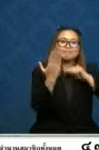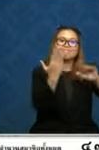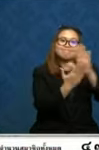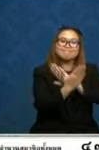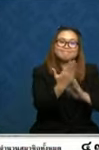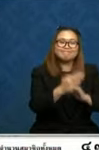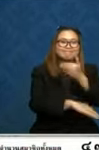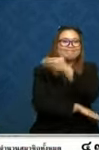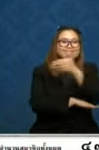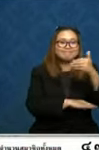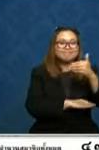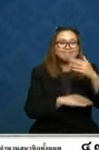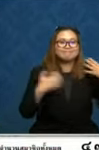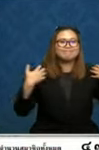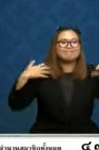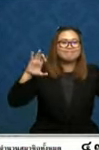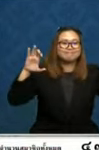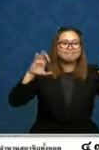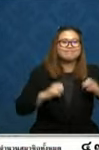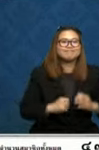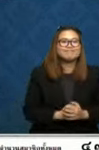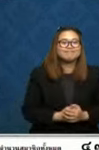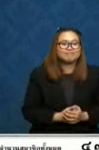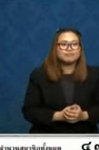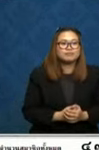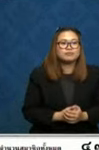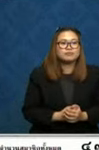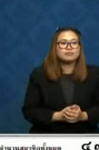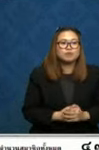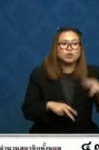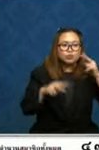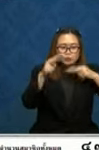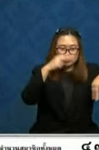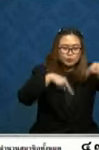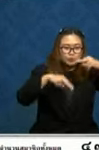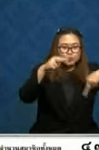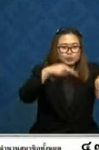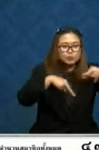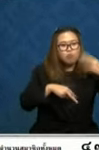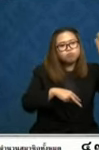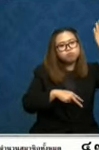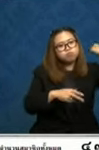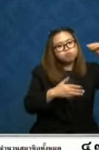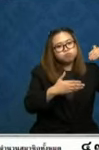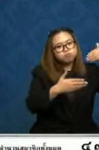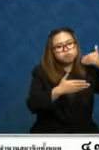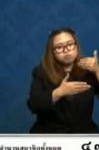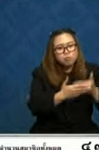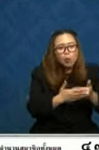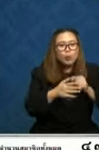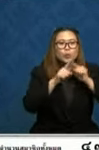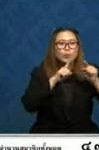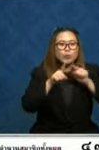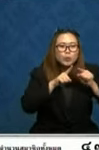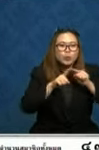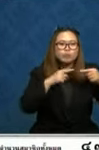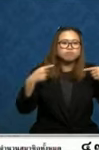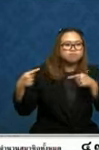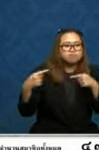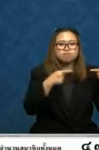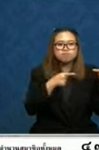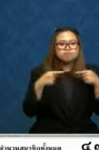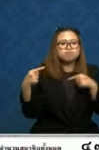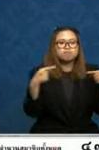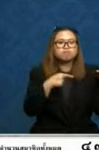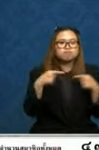ายกรัฐมนตรีการดำเนินการของกองอำนวยการรักษาความมั่นคงแห่งชาติที่ผ่านมานะคะมีการถกเถียงค่ะท่านประธานถึงความจำเ